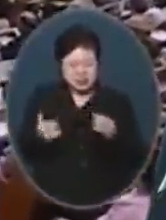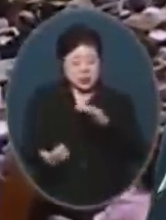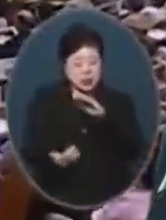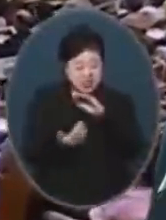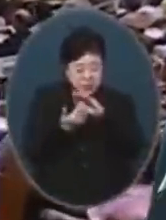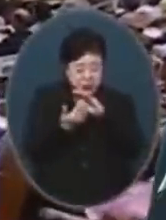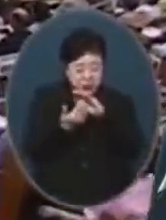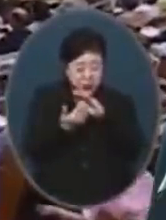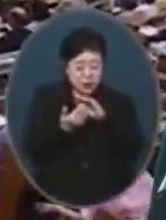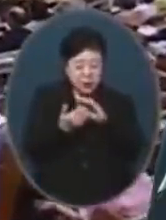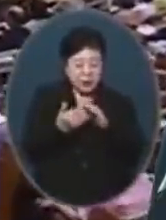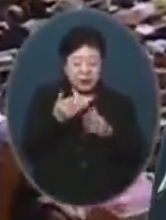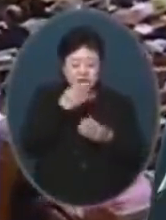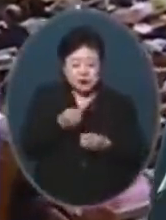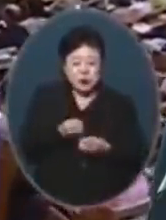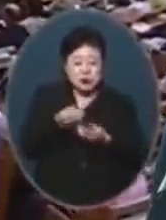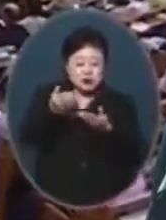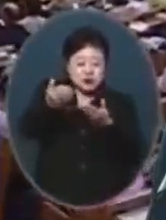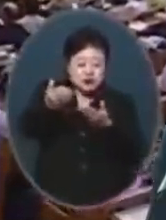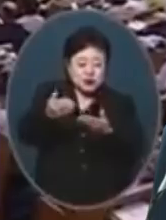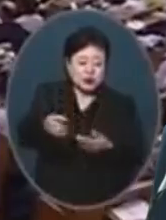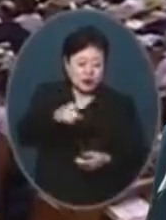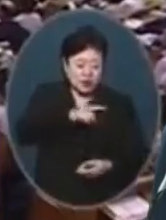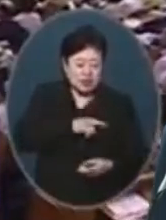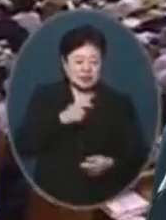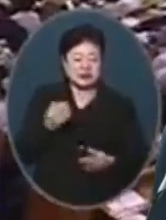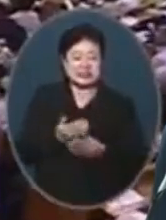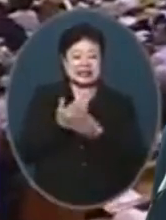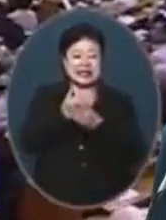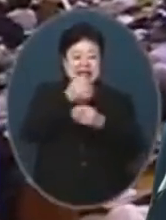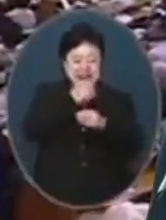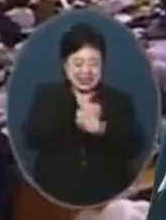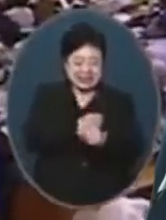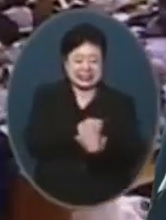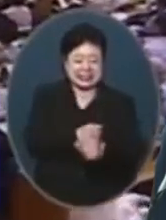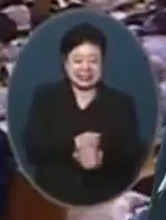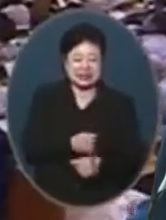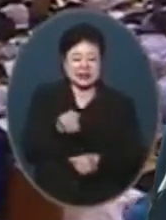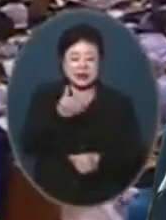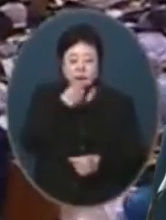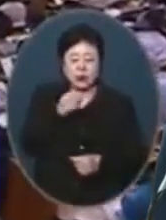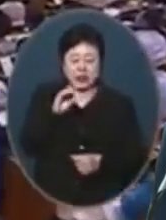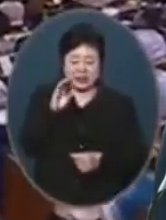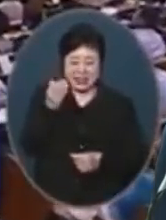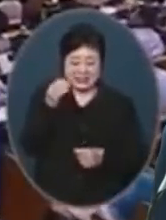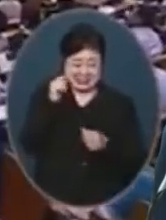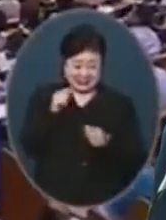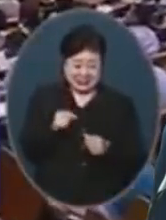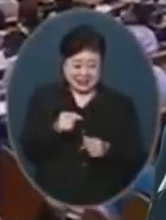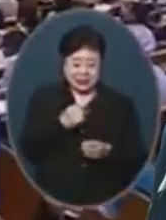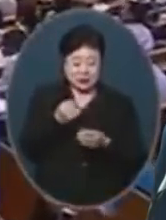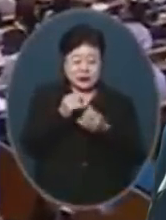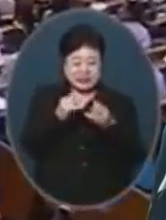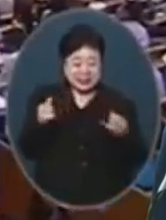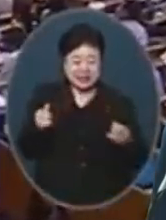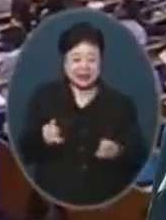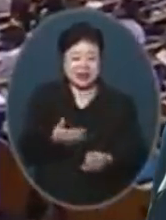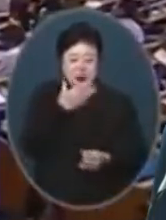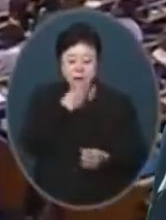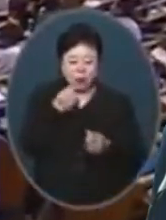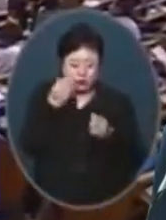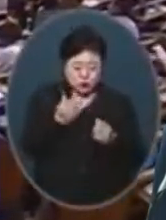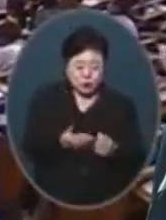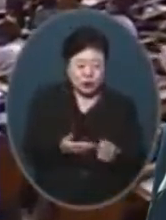이루고 네게 복을 주어 내 이름을 창대케 하리니 너는 복이 될지라. 너를 축복하는 자에게는 내가 복을